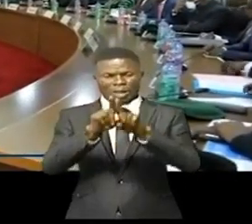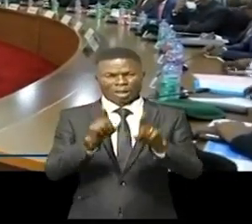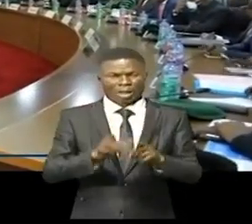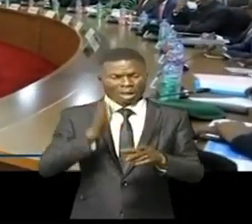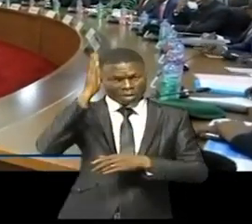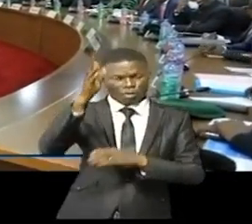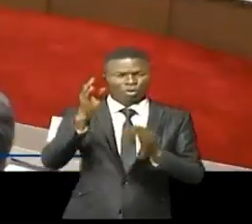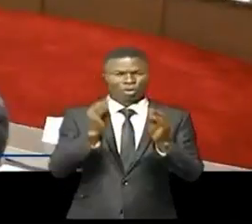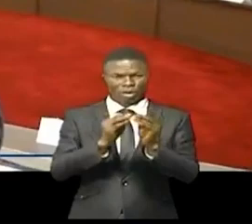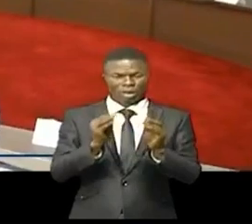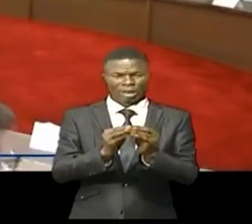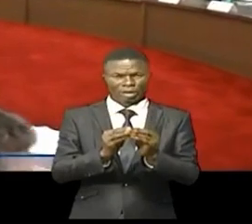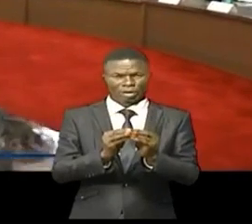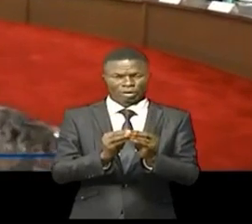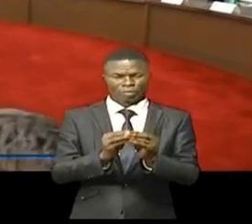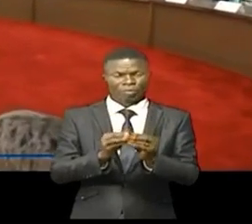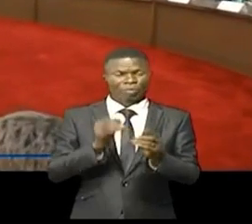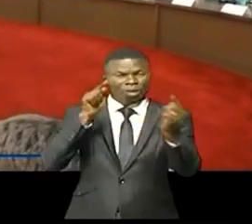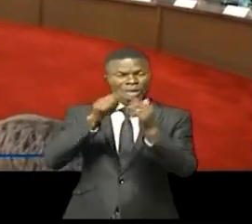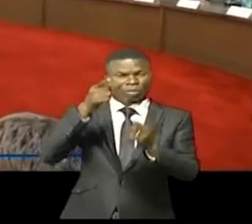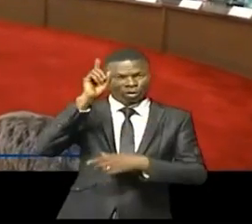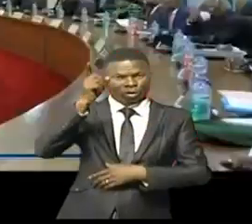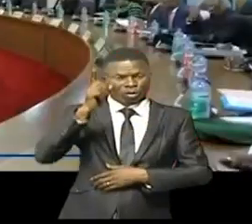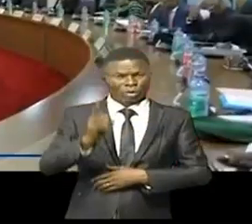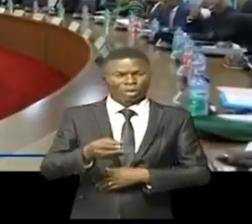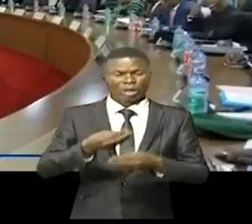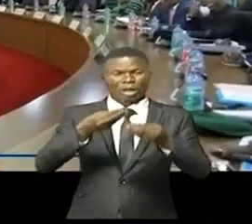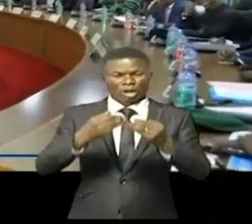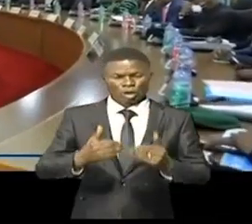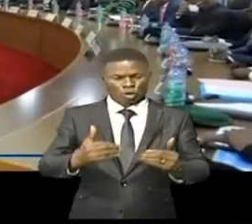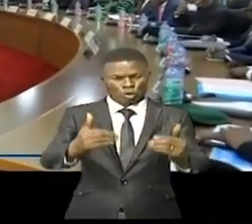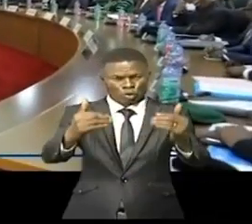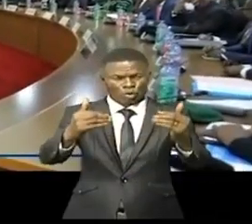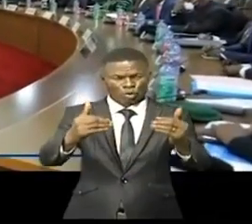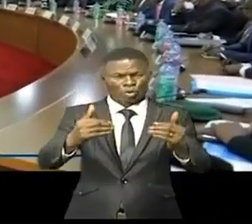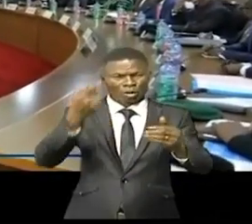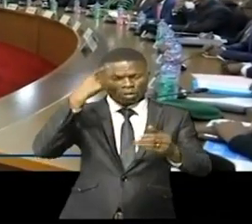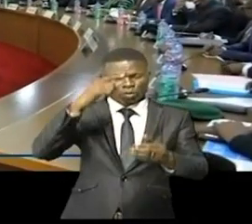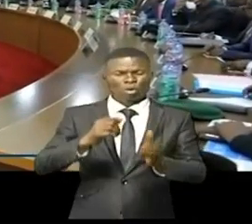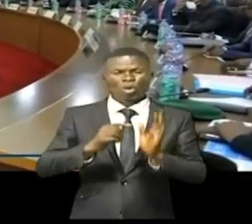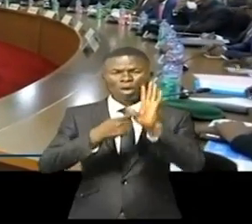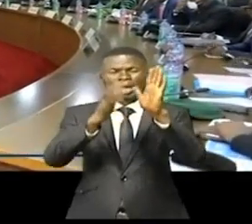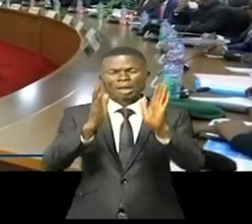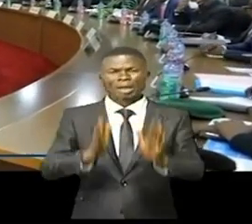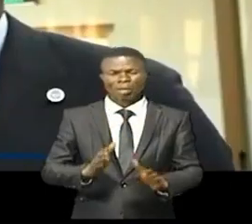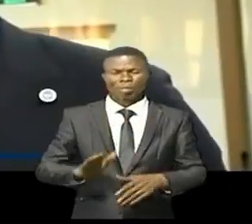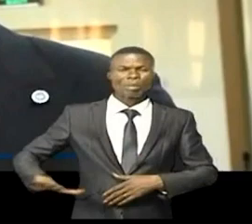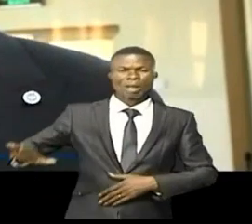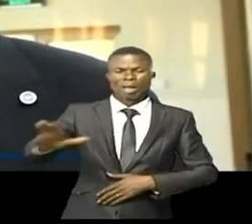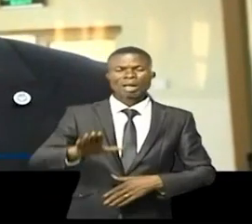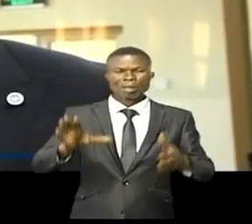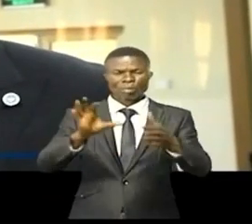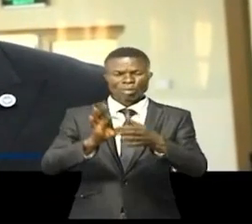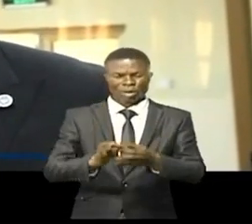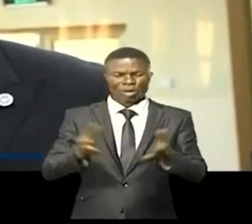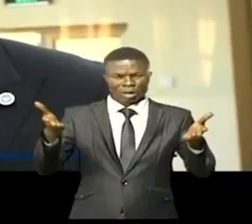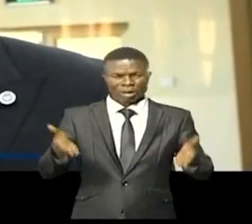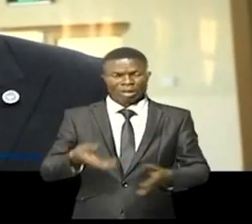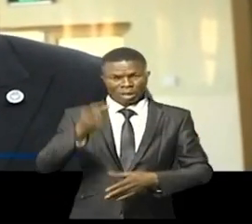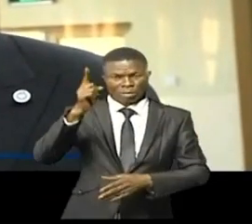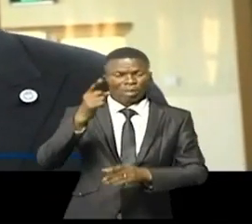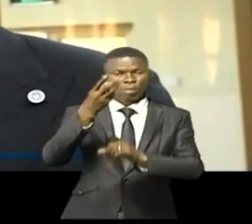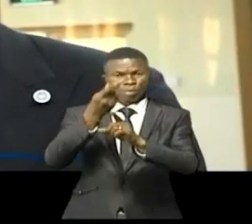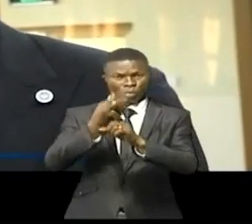prochaines réunions qui auront pour objectif de donner du contenu au rapport que la représentante du secrétaire général fera après les